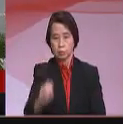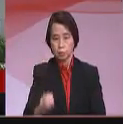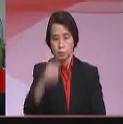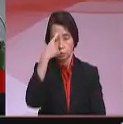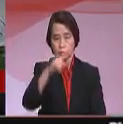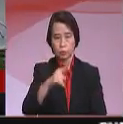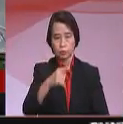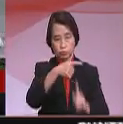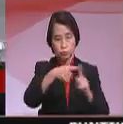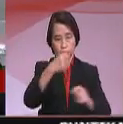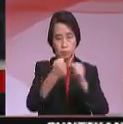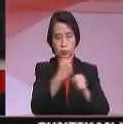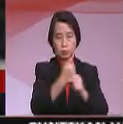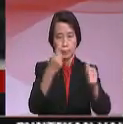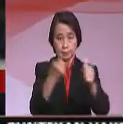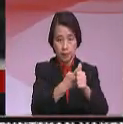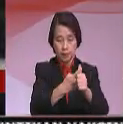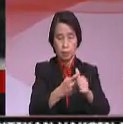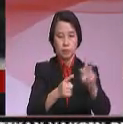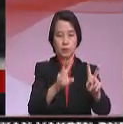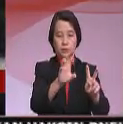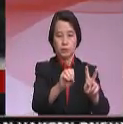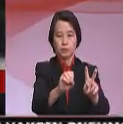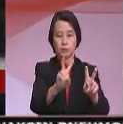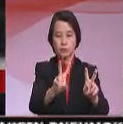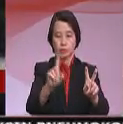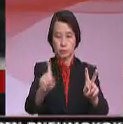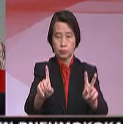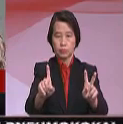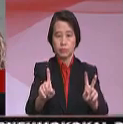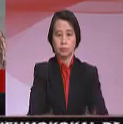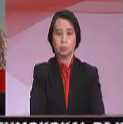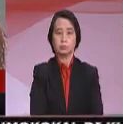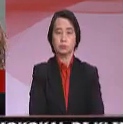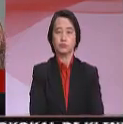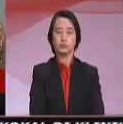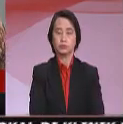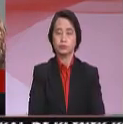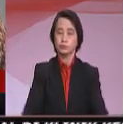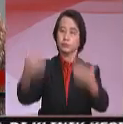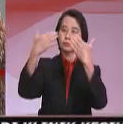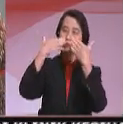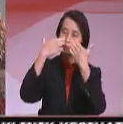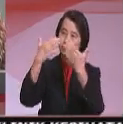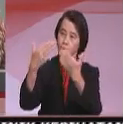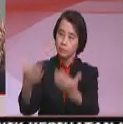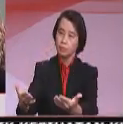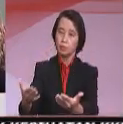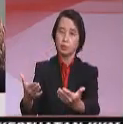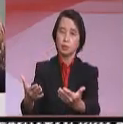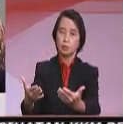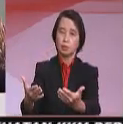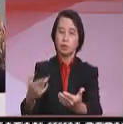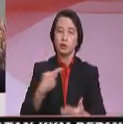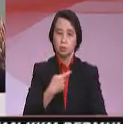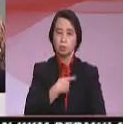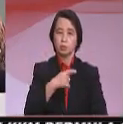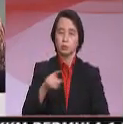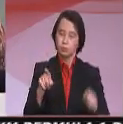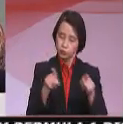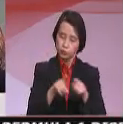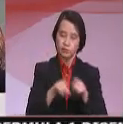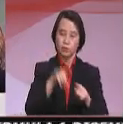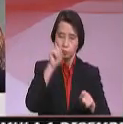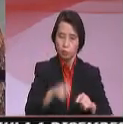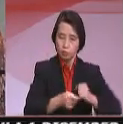bagi separuh tahun pertama 2021. Terima kasihlah. Tapi kita pun kena jimat